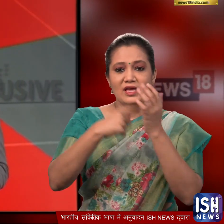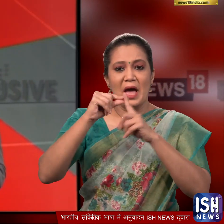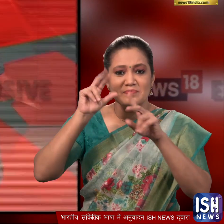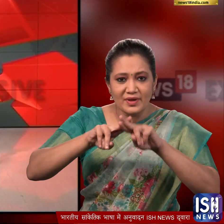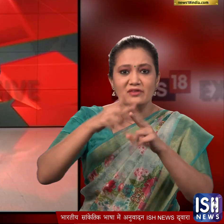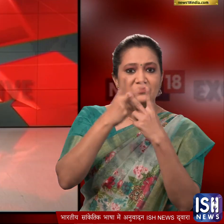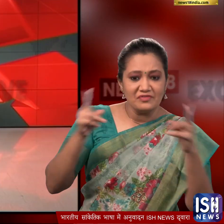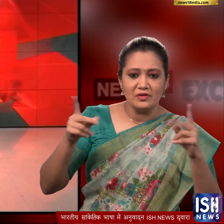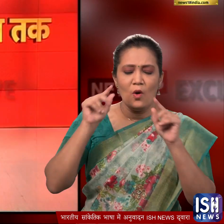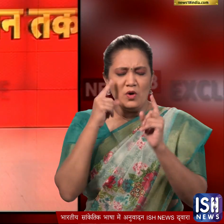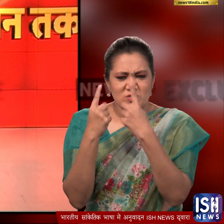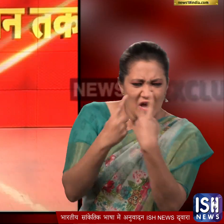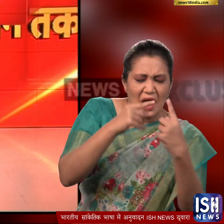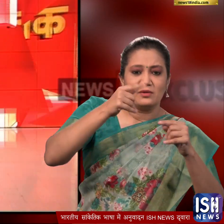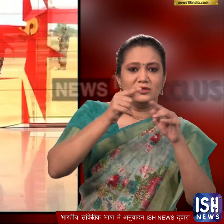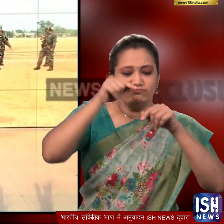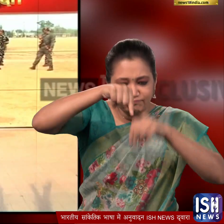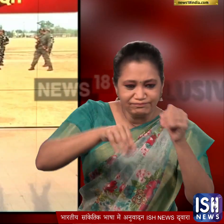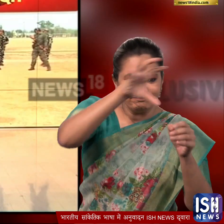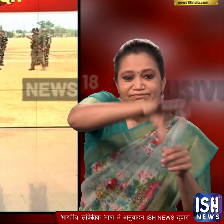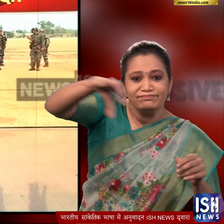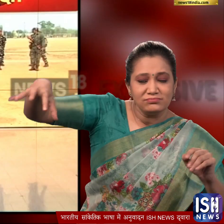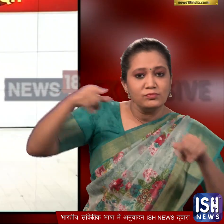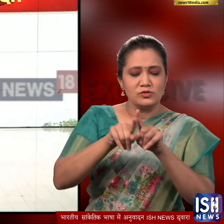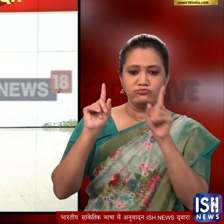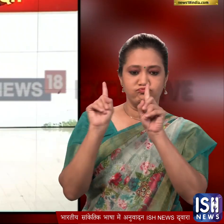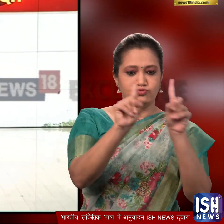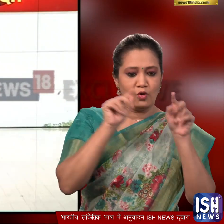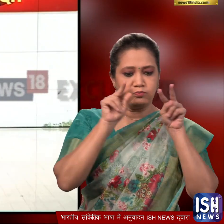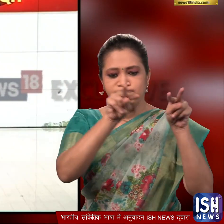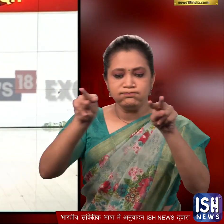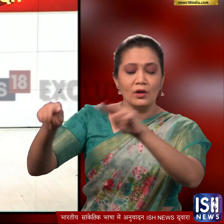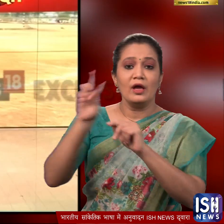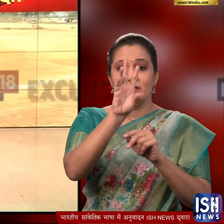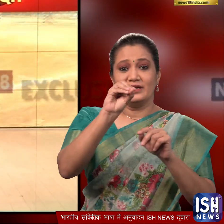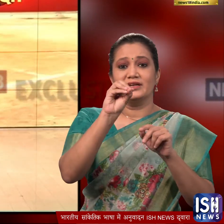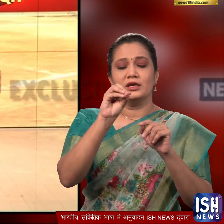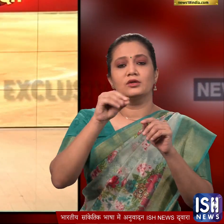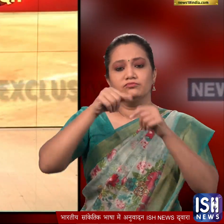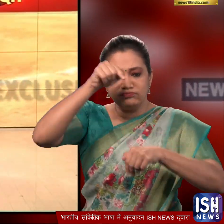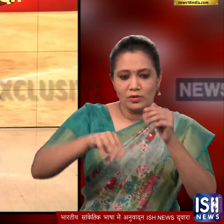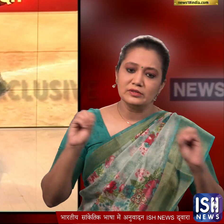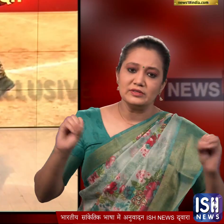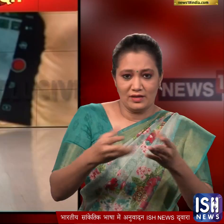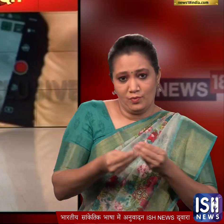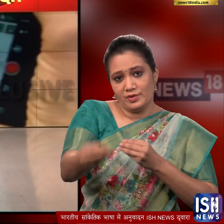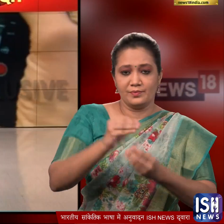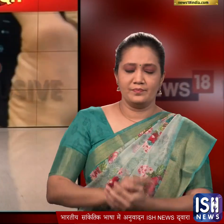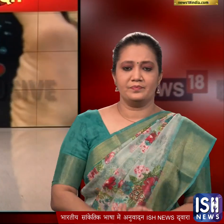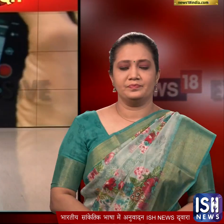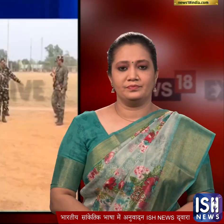सीआरपीएफ ने कमर कसते हुए ड्रोन से भी पोलिंग बूथ पर नजर रखने की तैयारी की है। राज्य में पहले चरण में 30 सीटों पर सुबह से मतदान